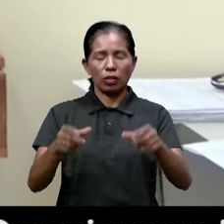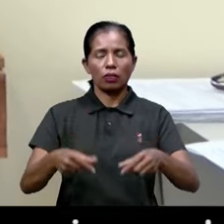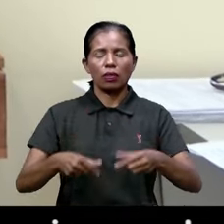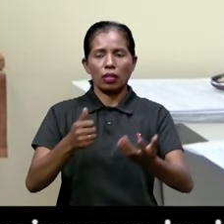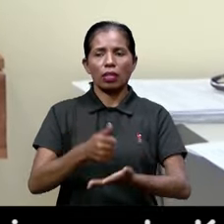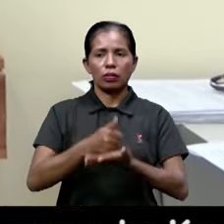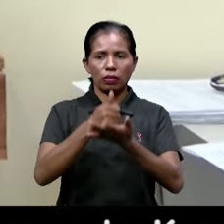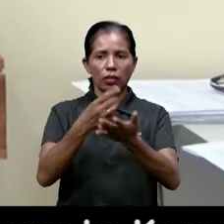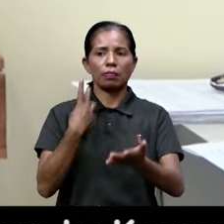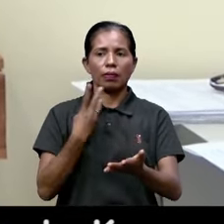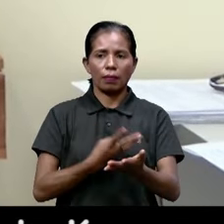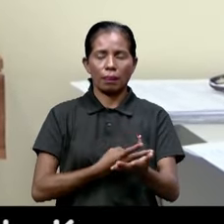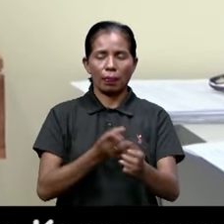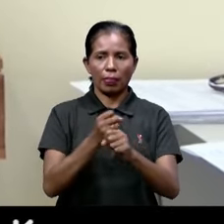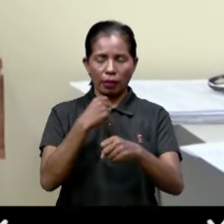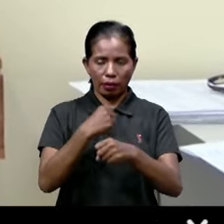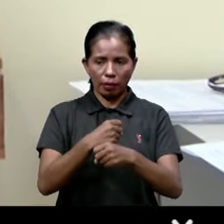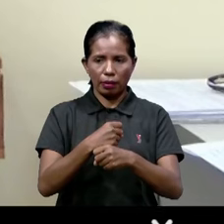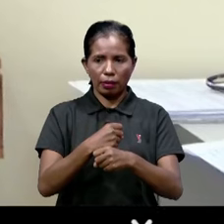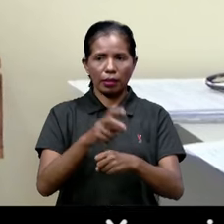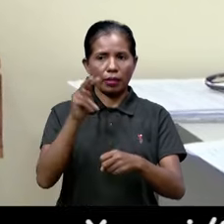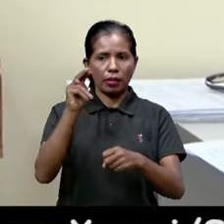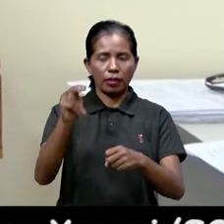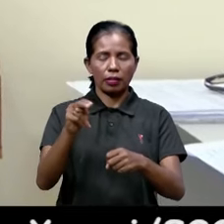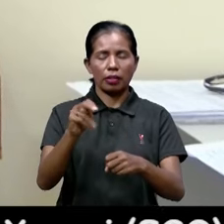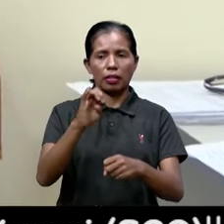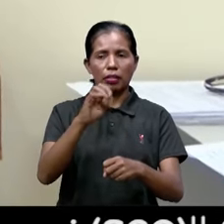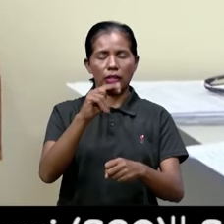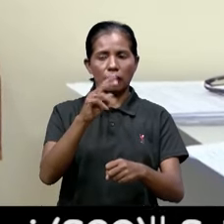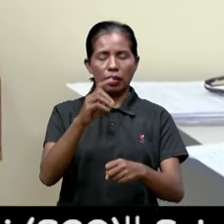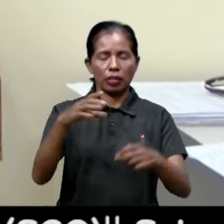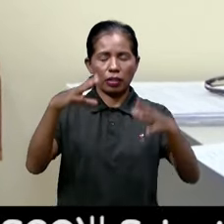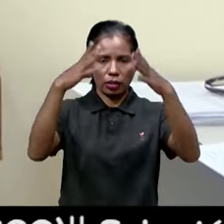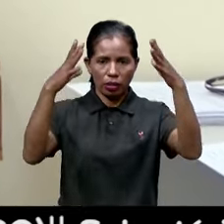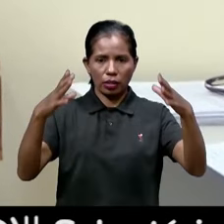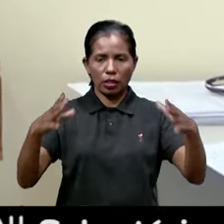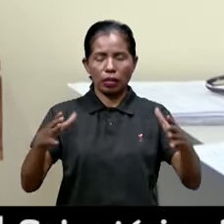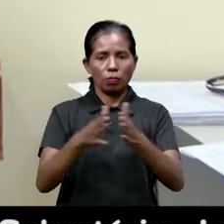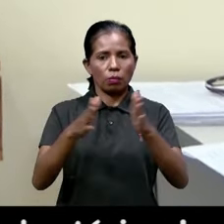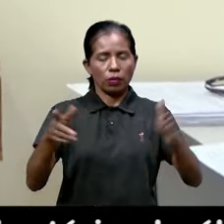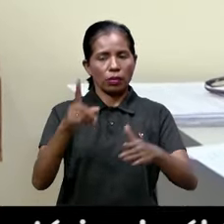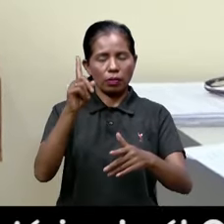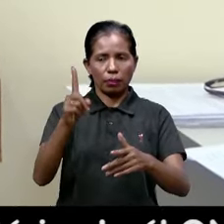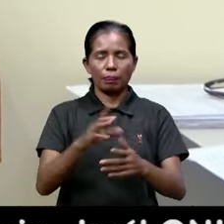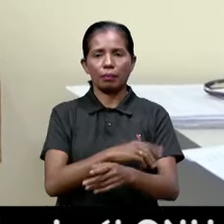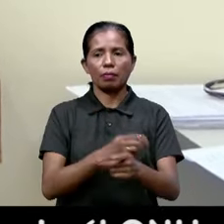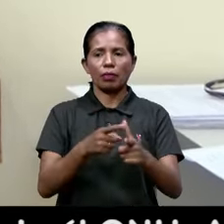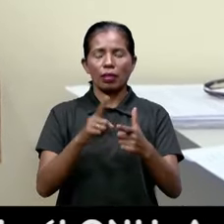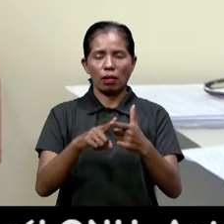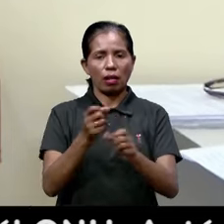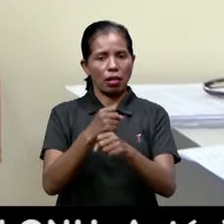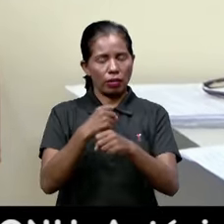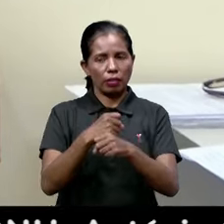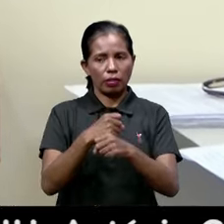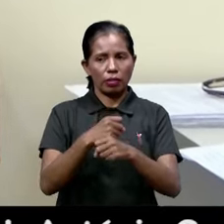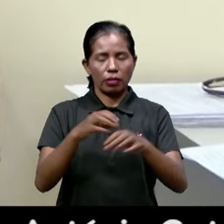bita, halu ela ninye intik tangki kolektor ya nawa halo ya nawa